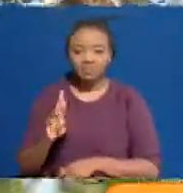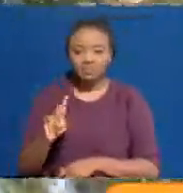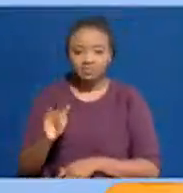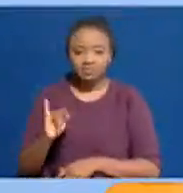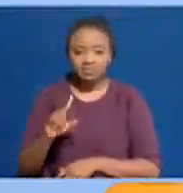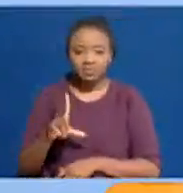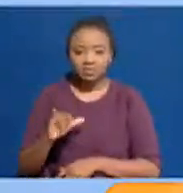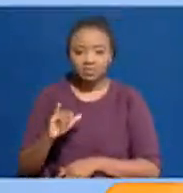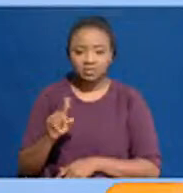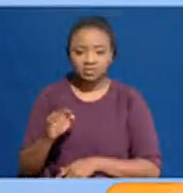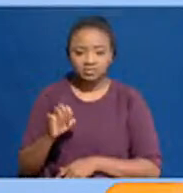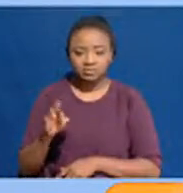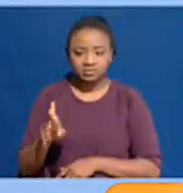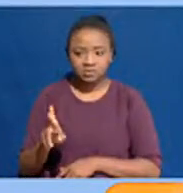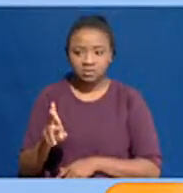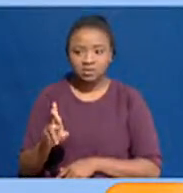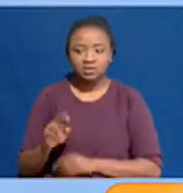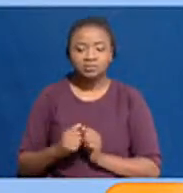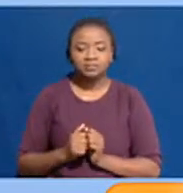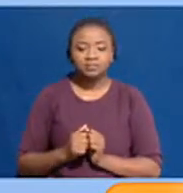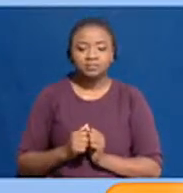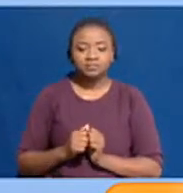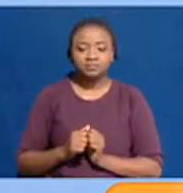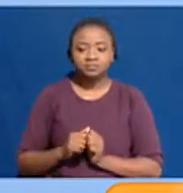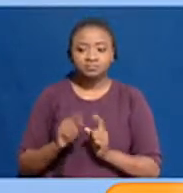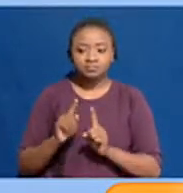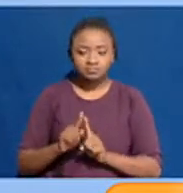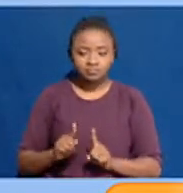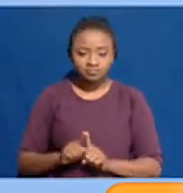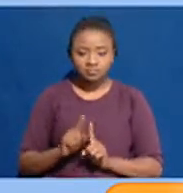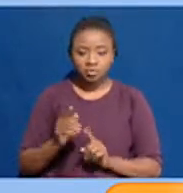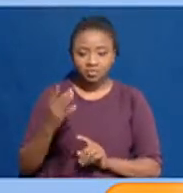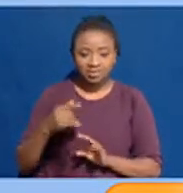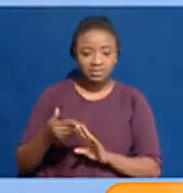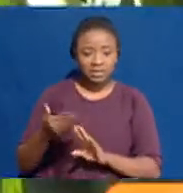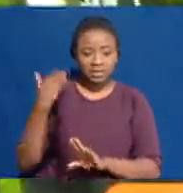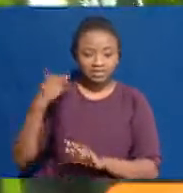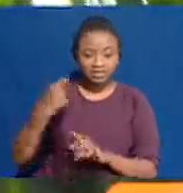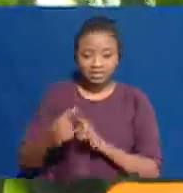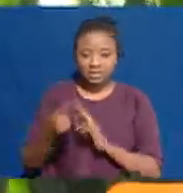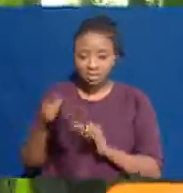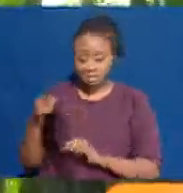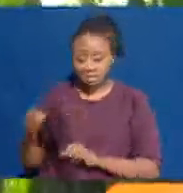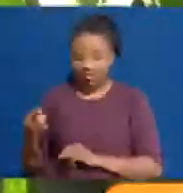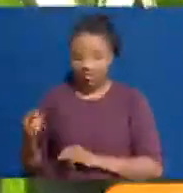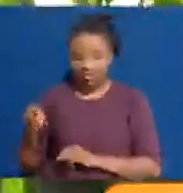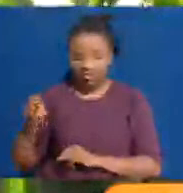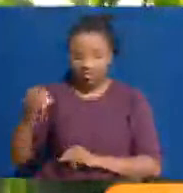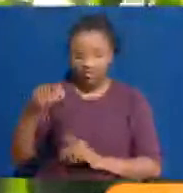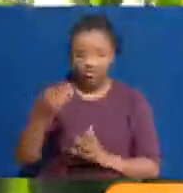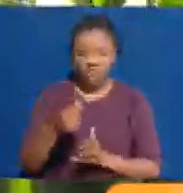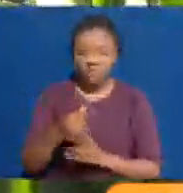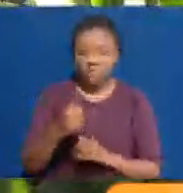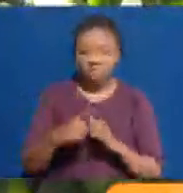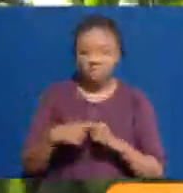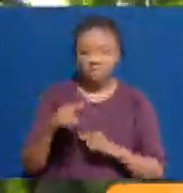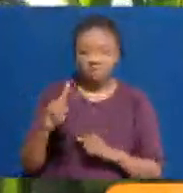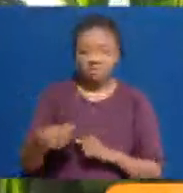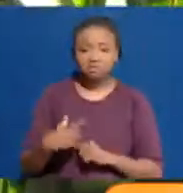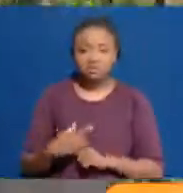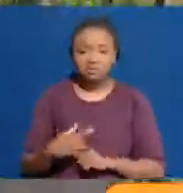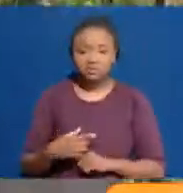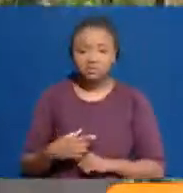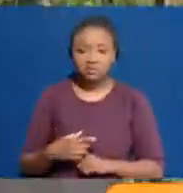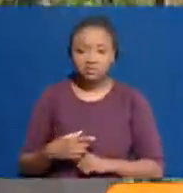3,500. Tofauti na mwaka uliopita ambapo mbolea hiyo iliuzwa shilingi 6,500 kwa gunia la kilo